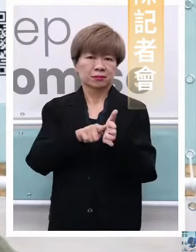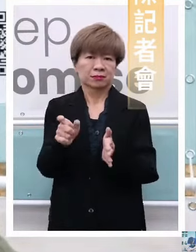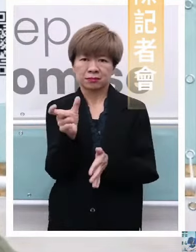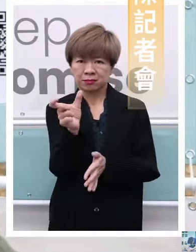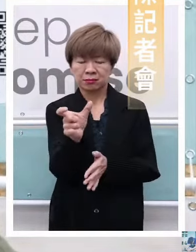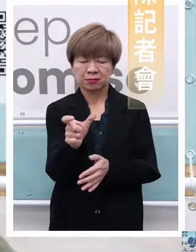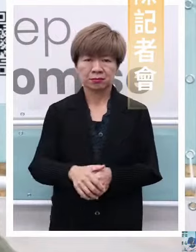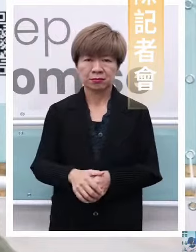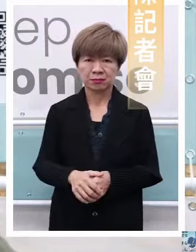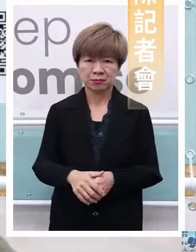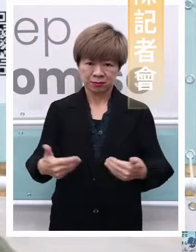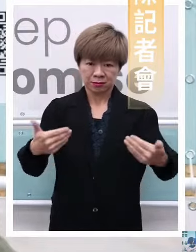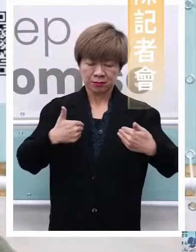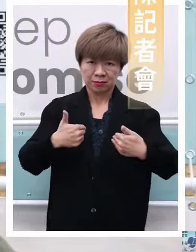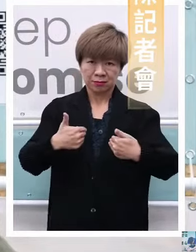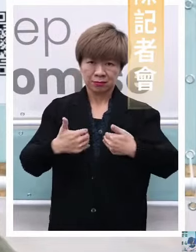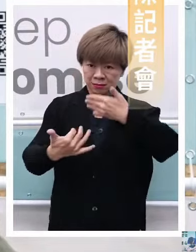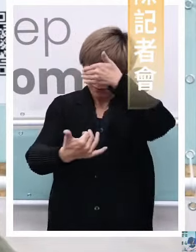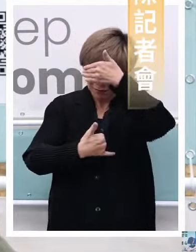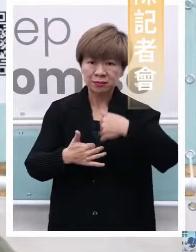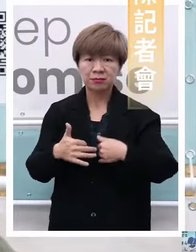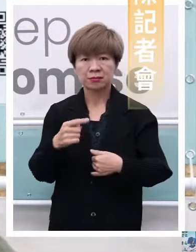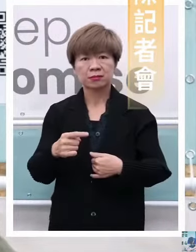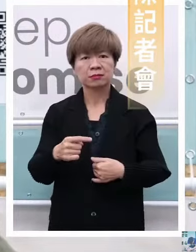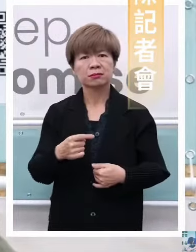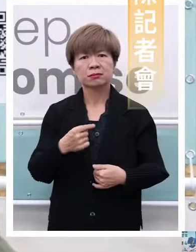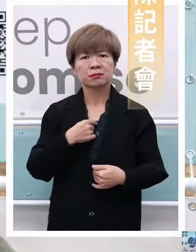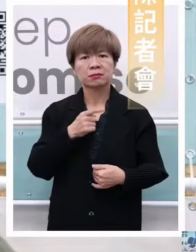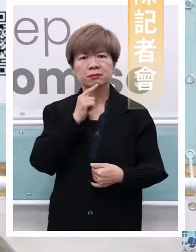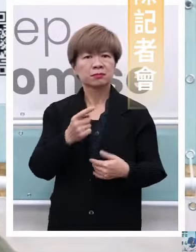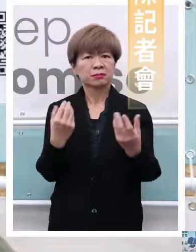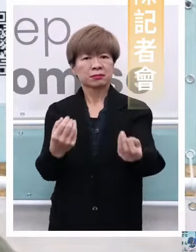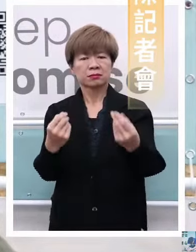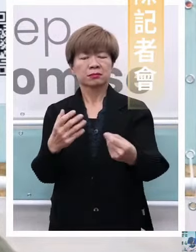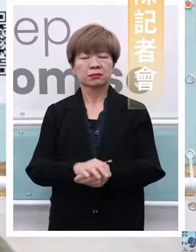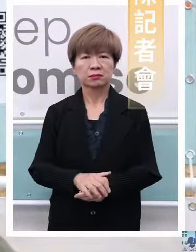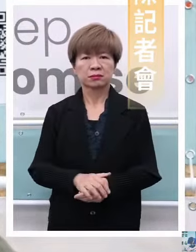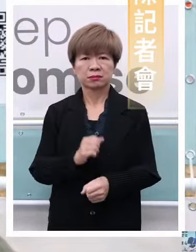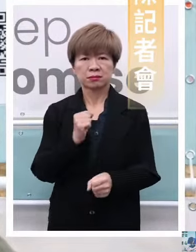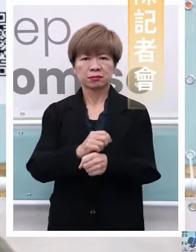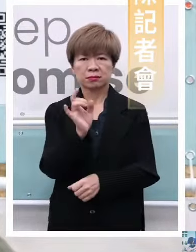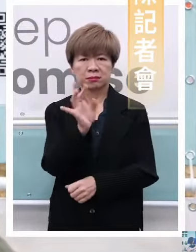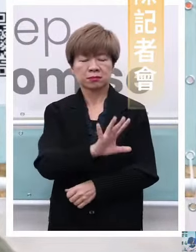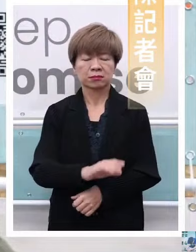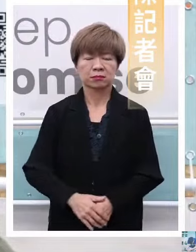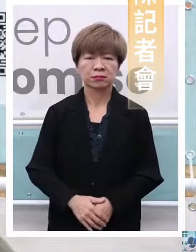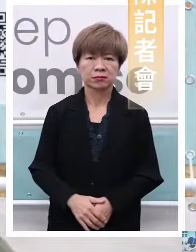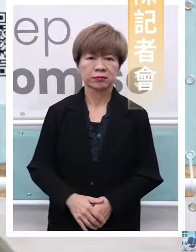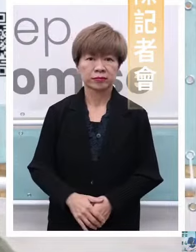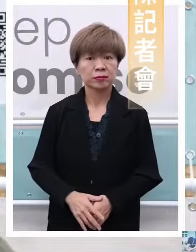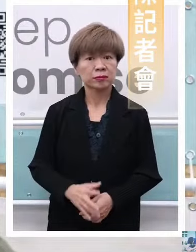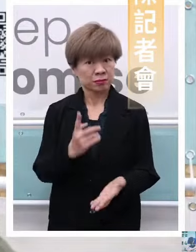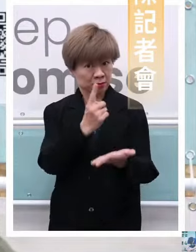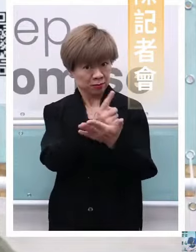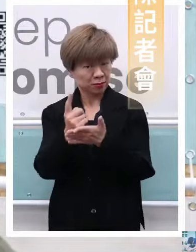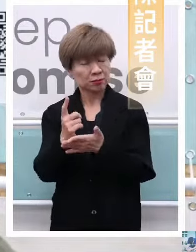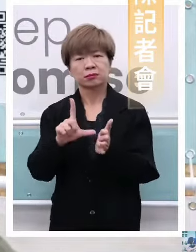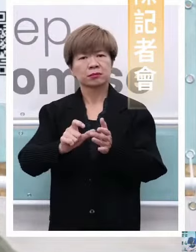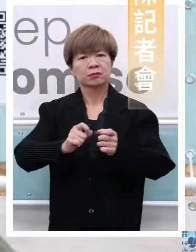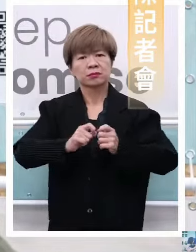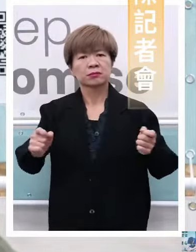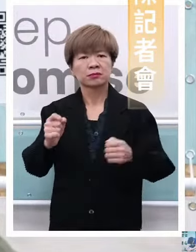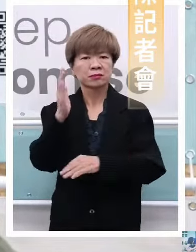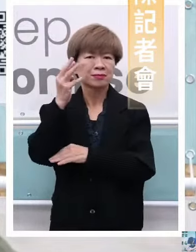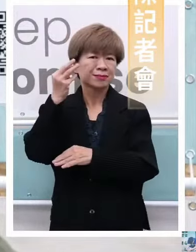指控我们当然是否认，我们也不承认我们有做这样子的事情。那各位长期在政